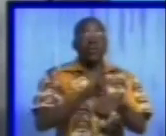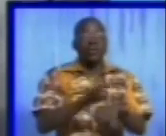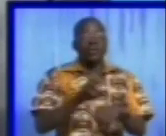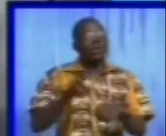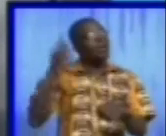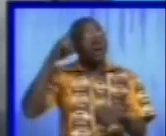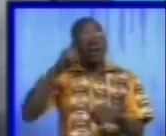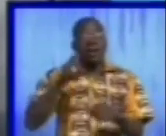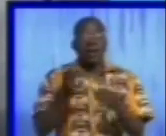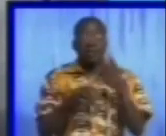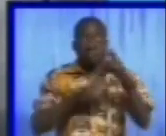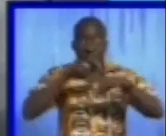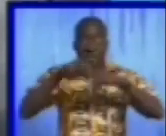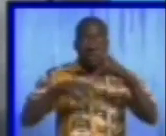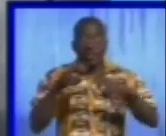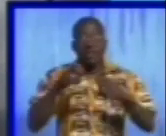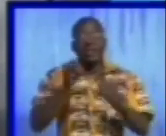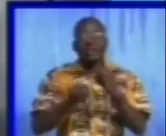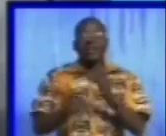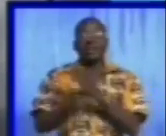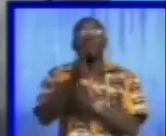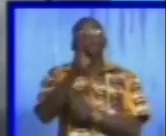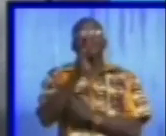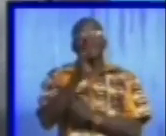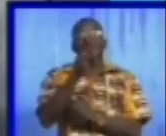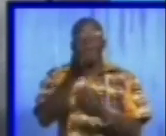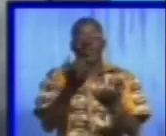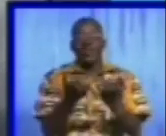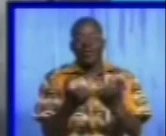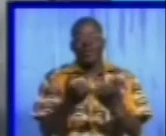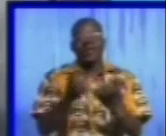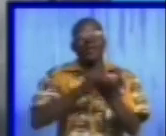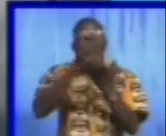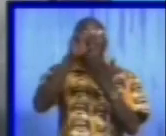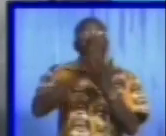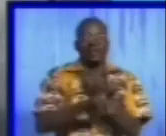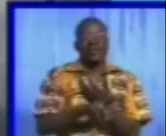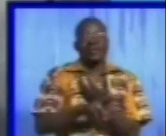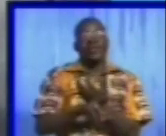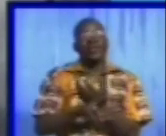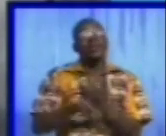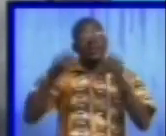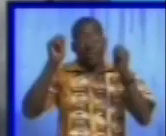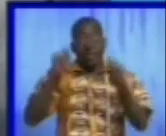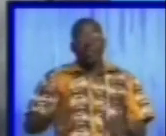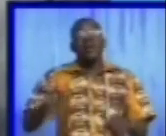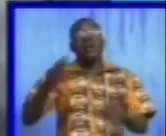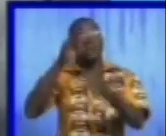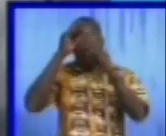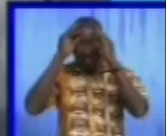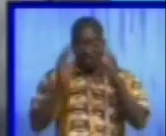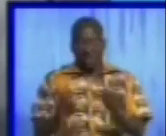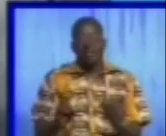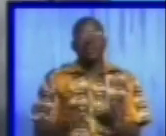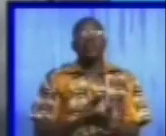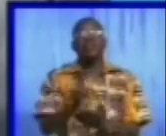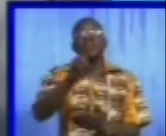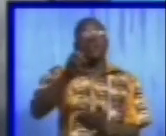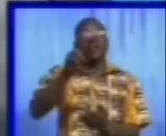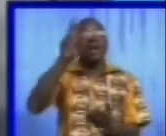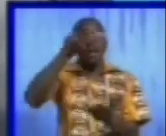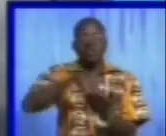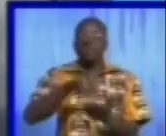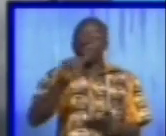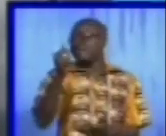le dossier et s'il plaît à Dieu, au mois de janvier, le gouvernement va pouvoir prendre les décisions utiles. À l'échéance